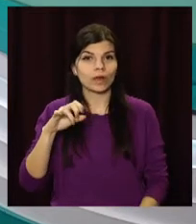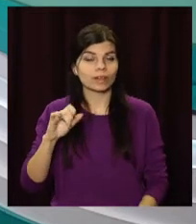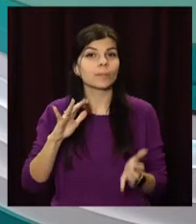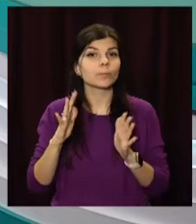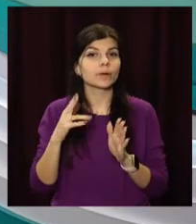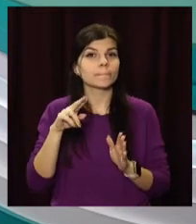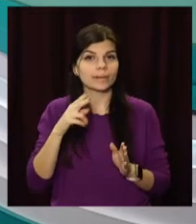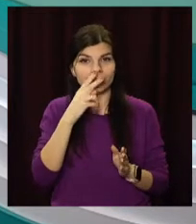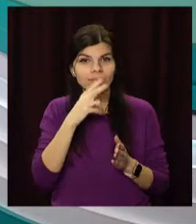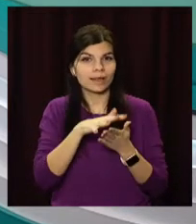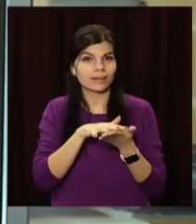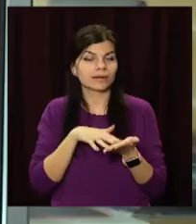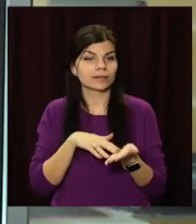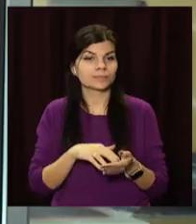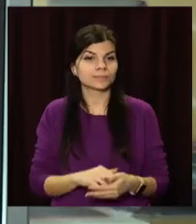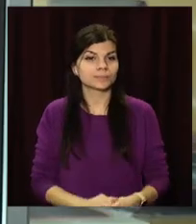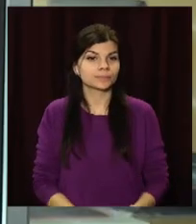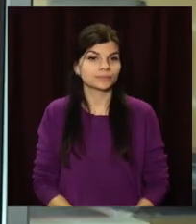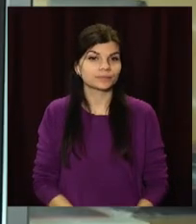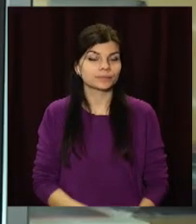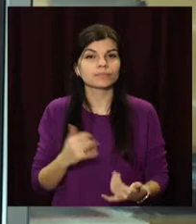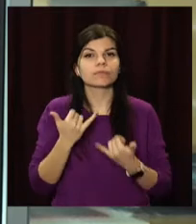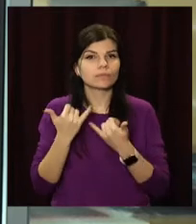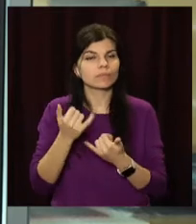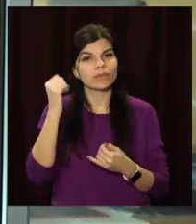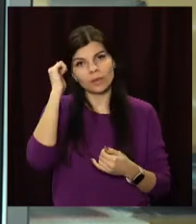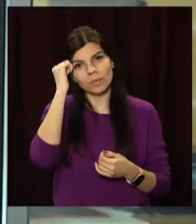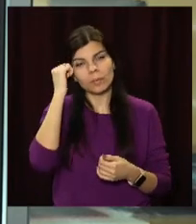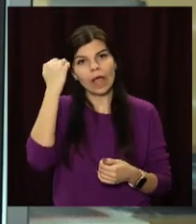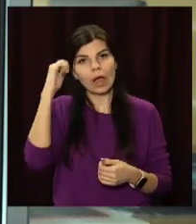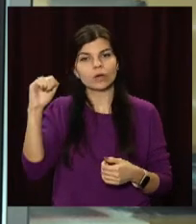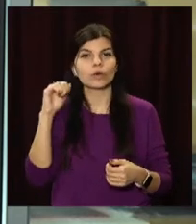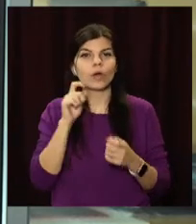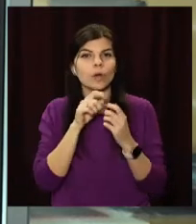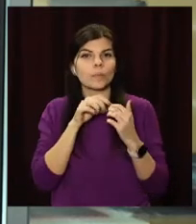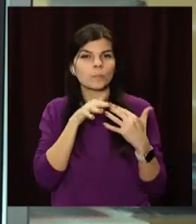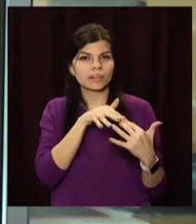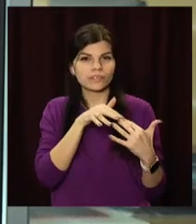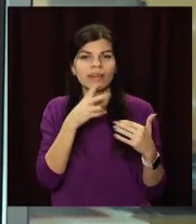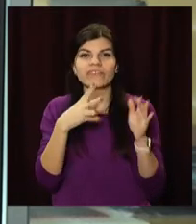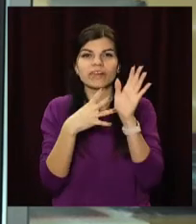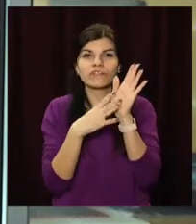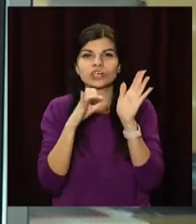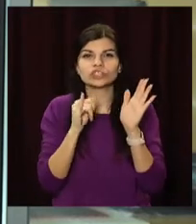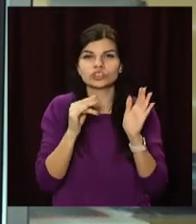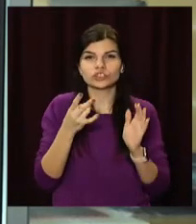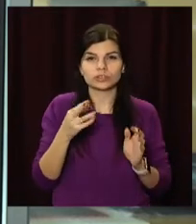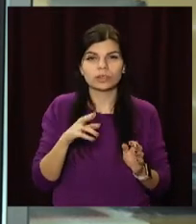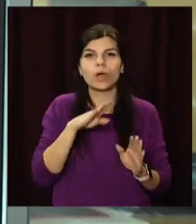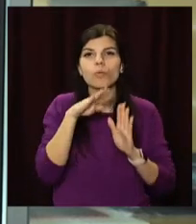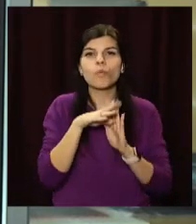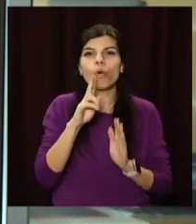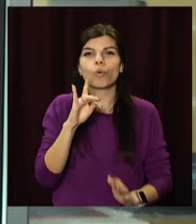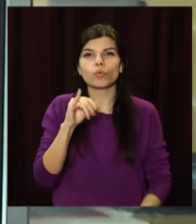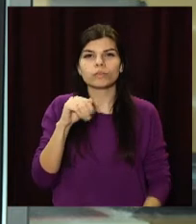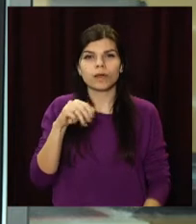події п'ятниці дивіться далі. Вшанування пам'яті героїв битви під Крутами 29 січня традиційно проходять по всій